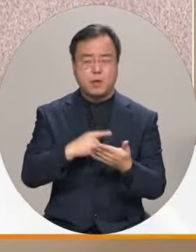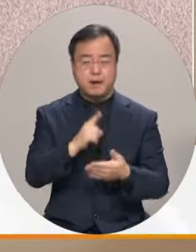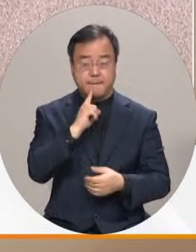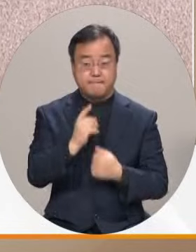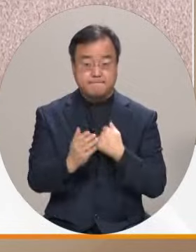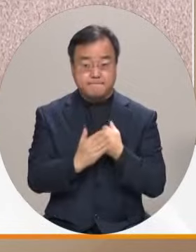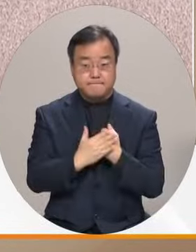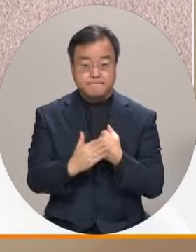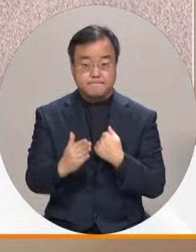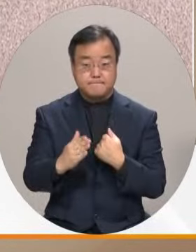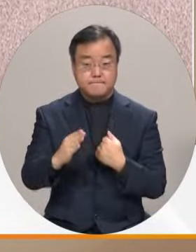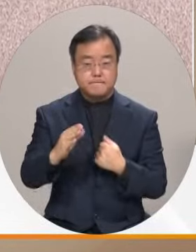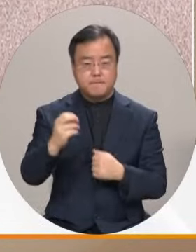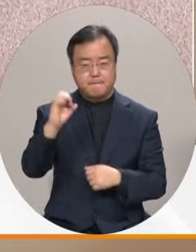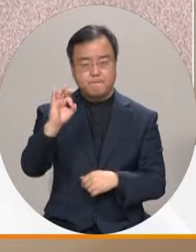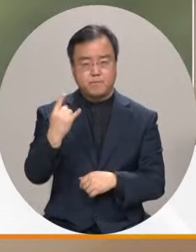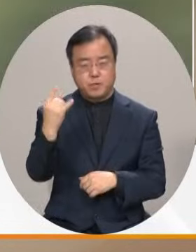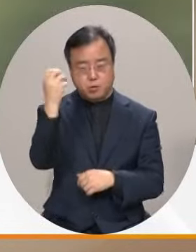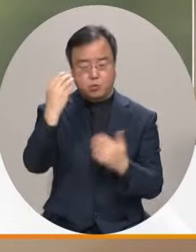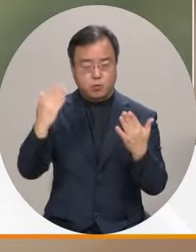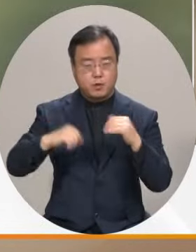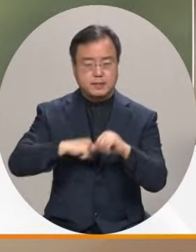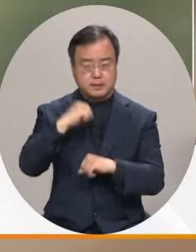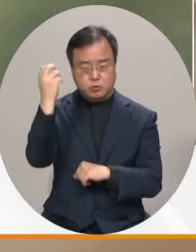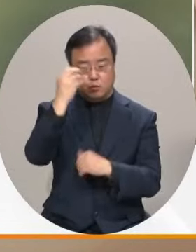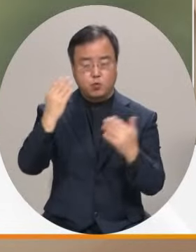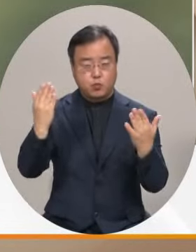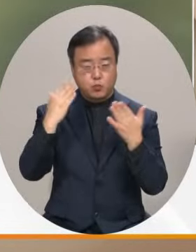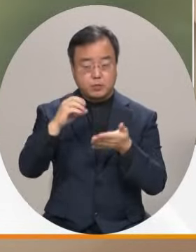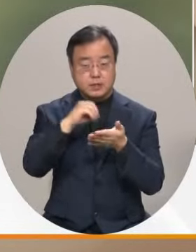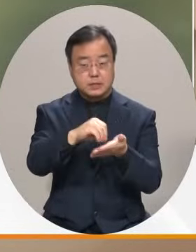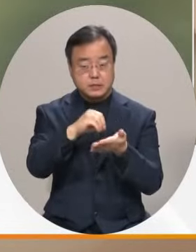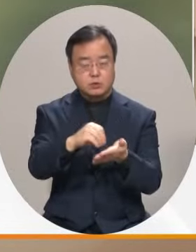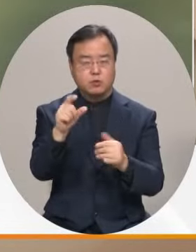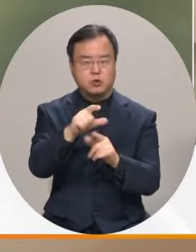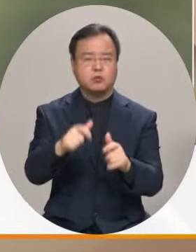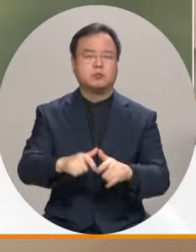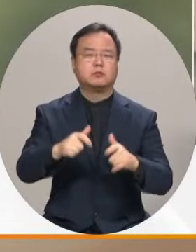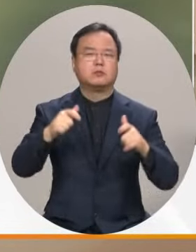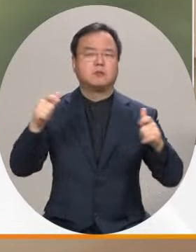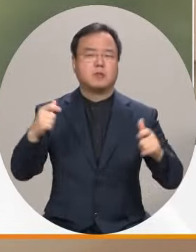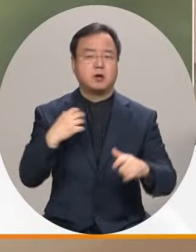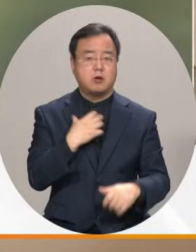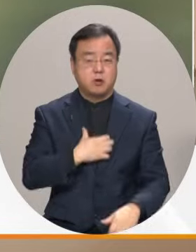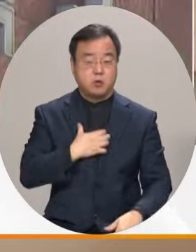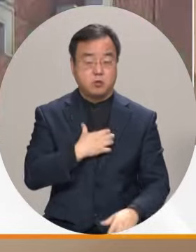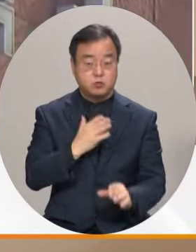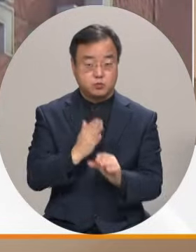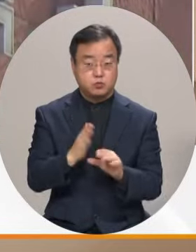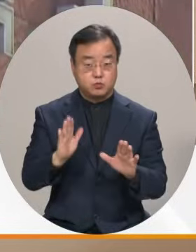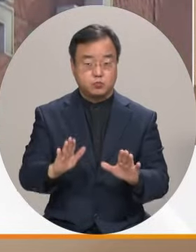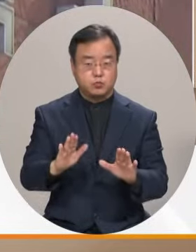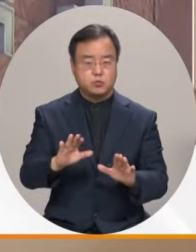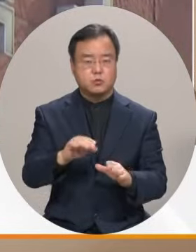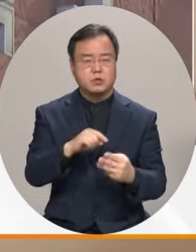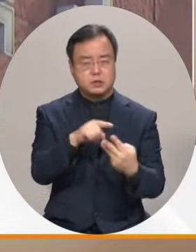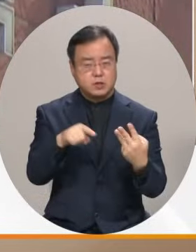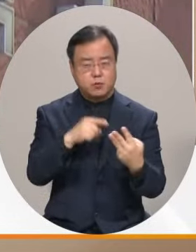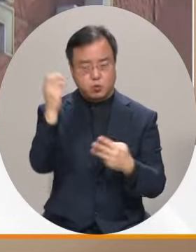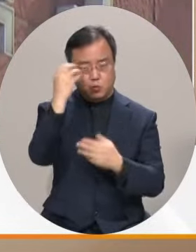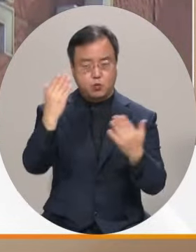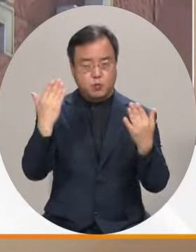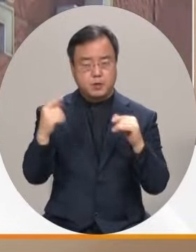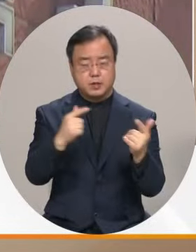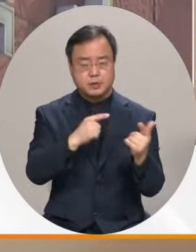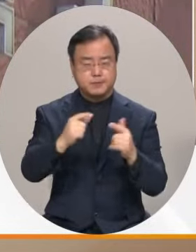진학을 망설였던 학생들도 이제 지원할 가능성이 커지지 않겠냐는 건데요 자사고나 외고 국제고가이 최상위권